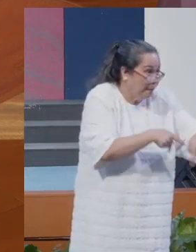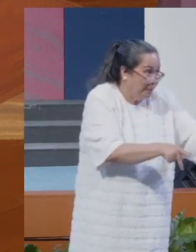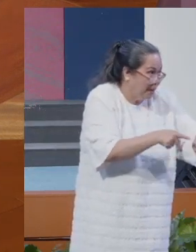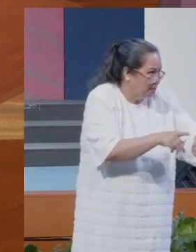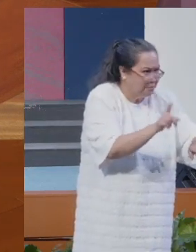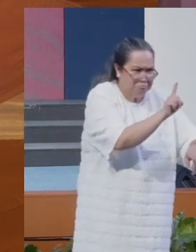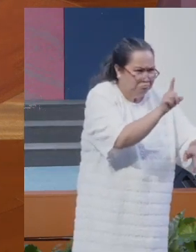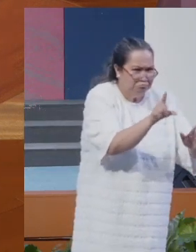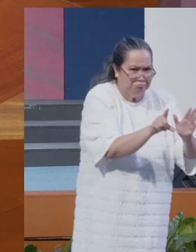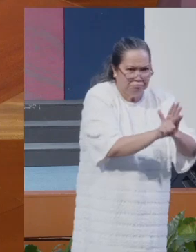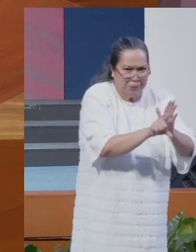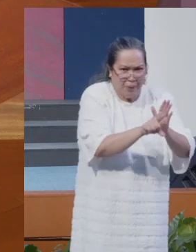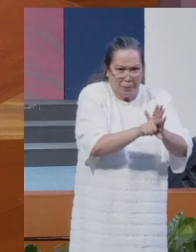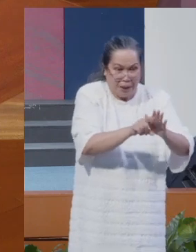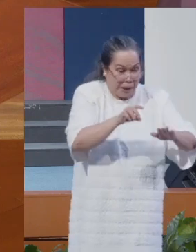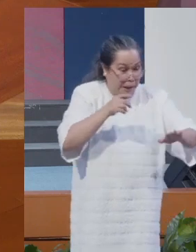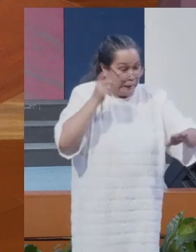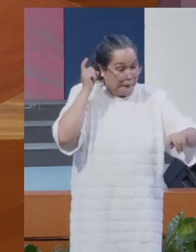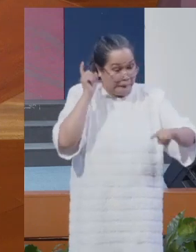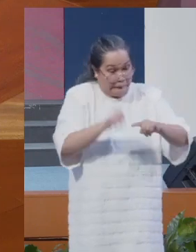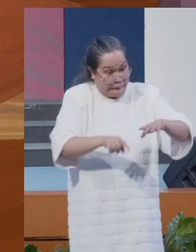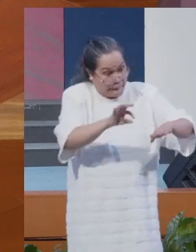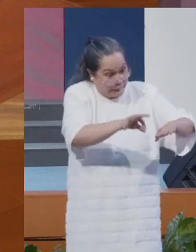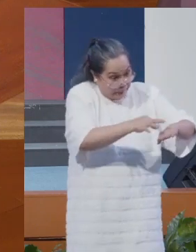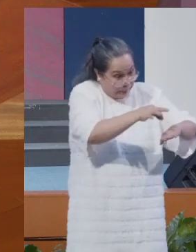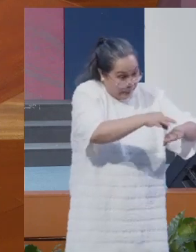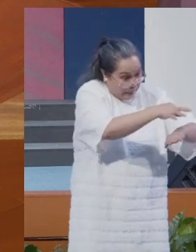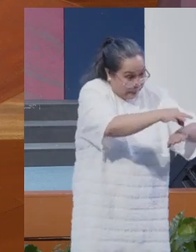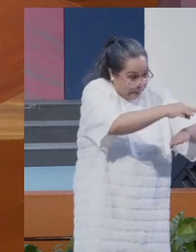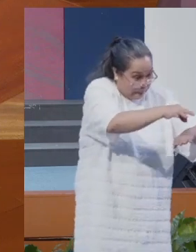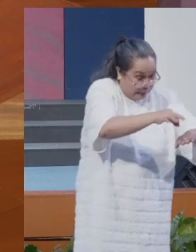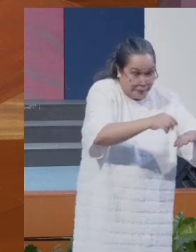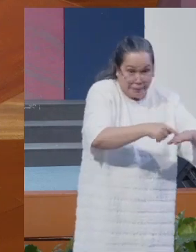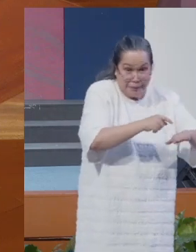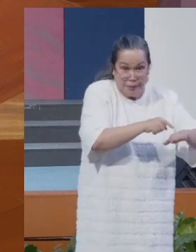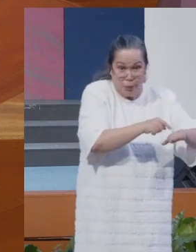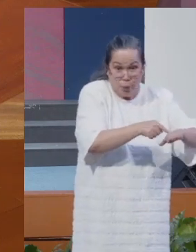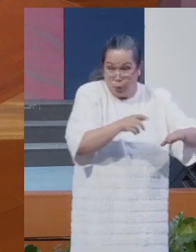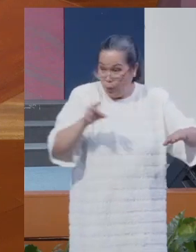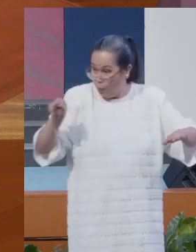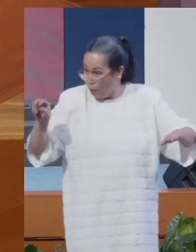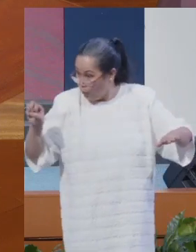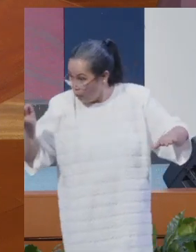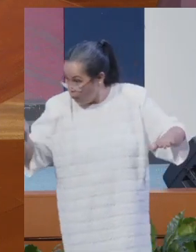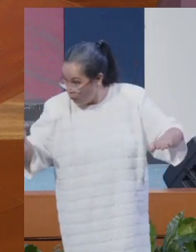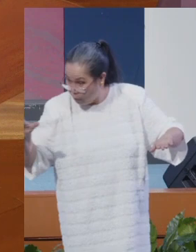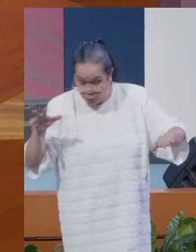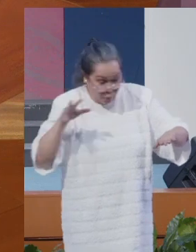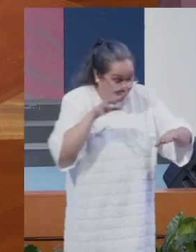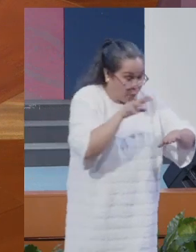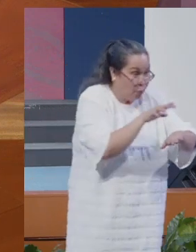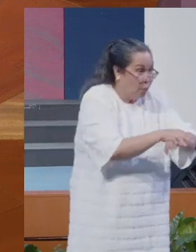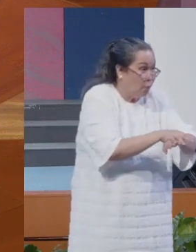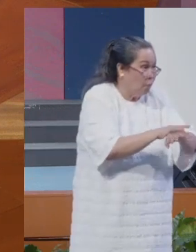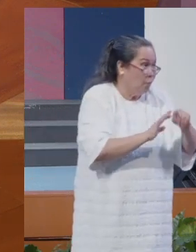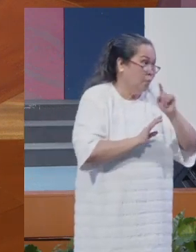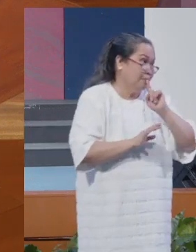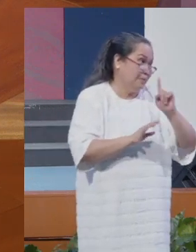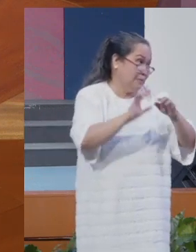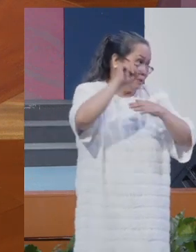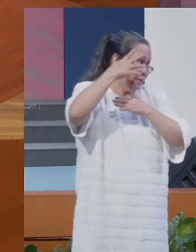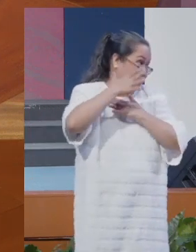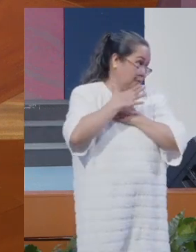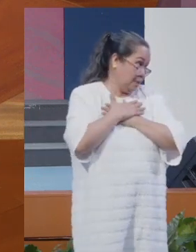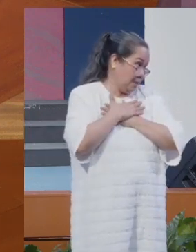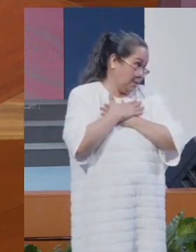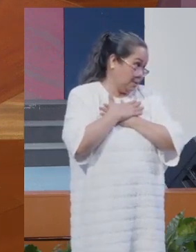Hindi maaaring itahi o pagsamahin ang isang bagong pananampalataya na nakabase sa grasya at pangako